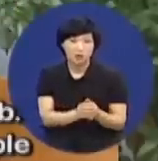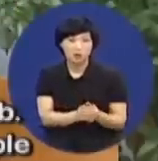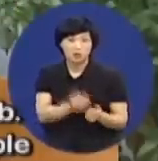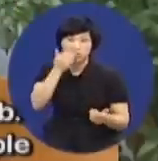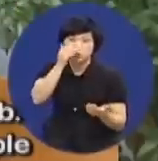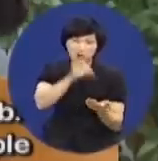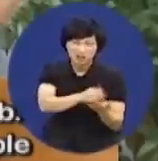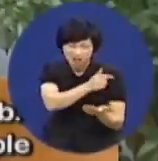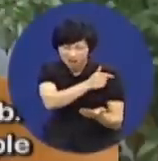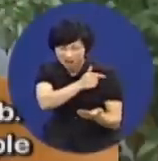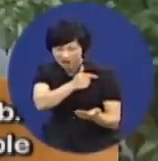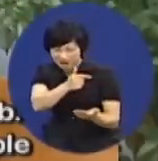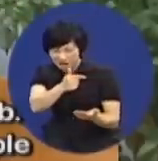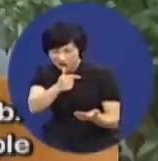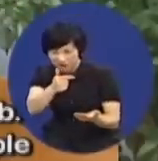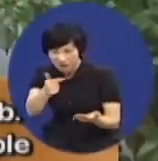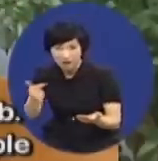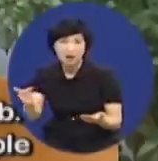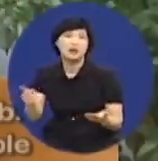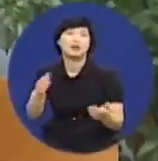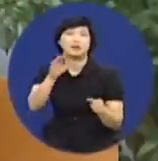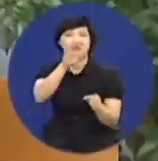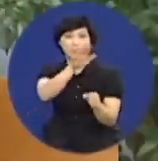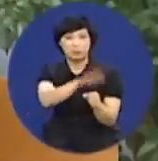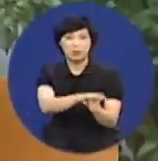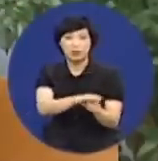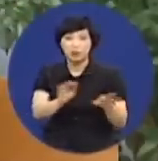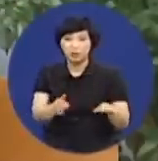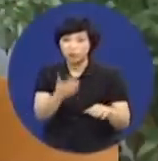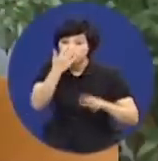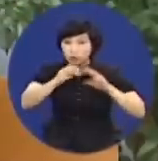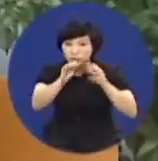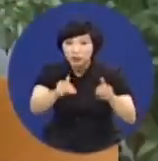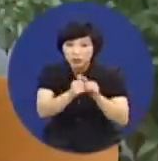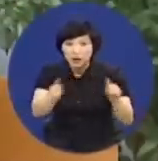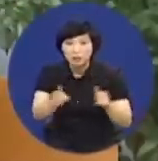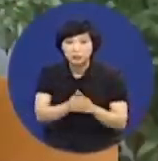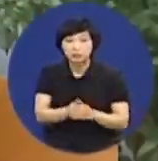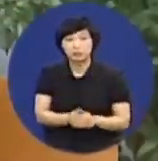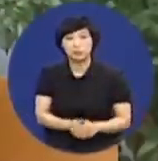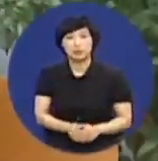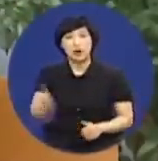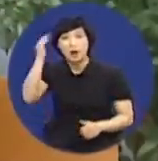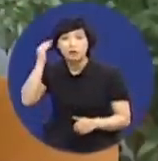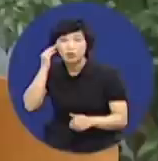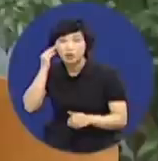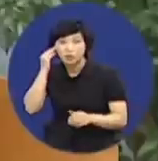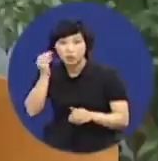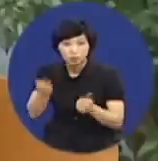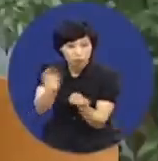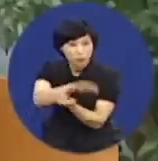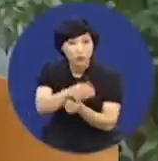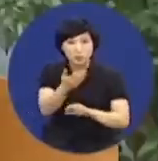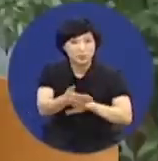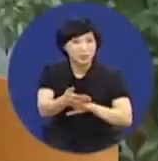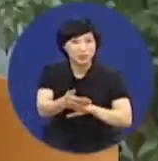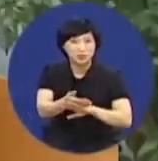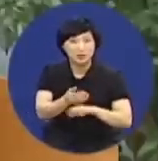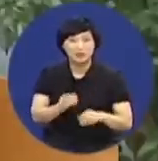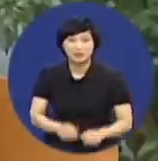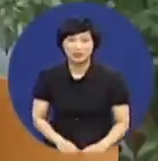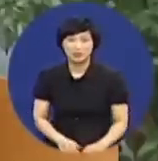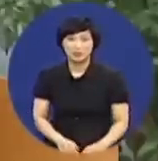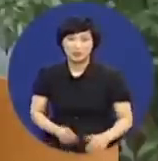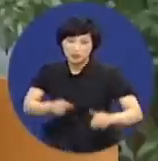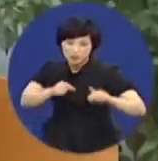大きな石で、ユダヤ人は人が死ぬと我が国のように葬ることではなく、